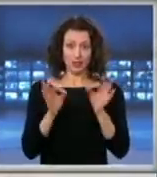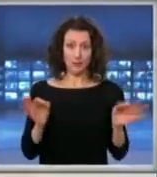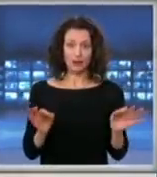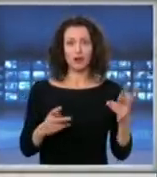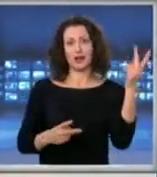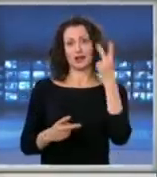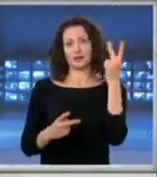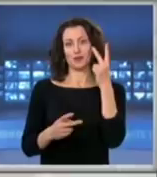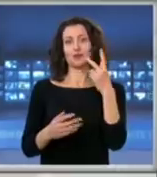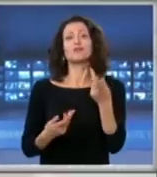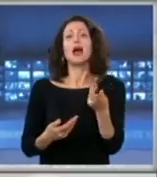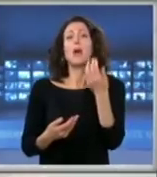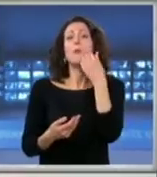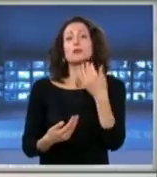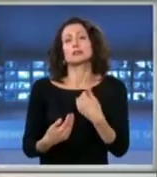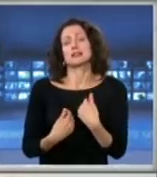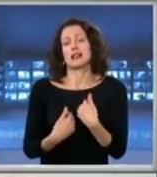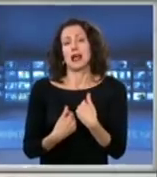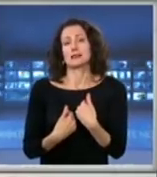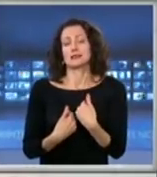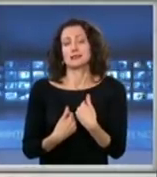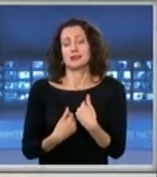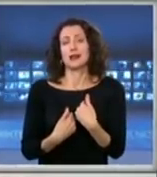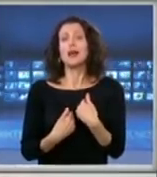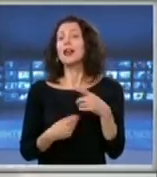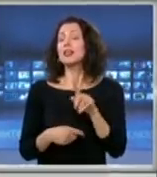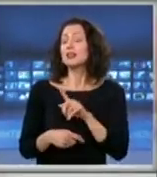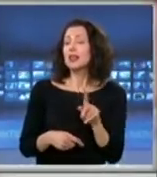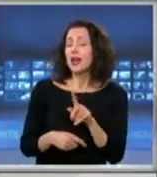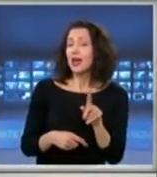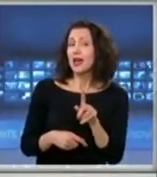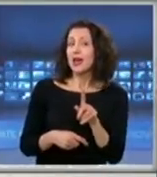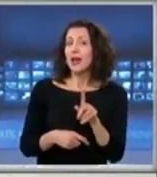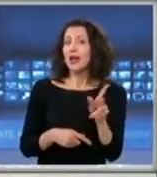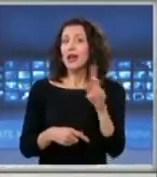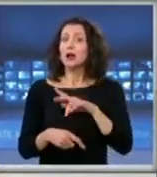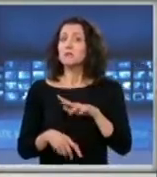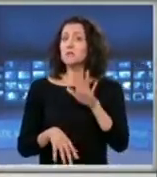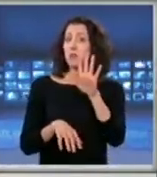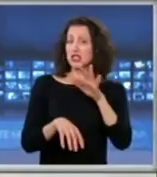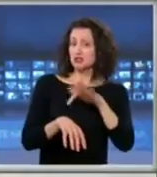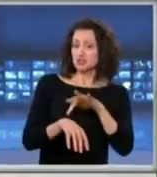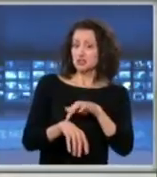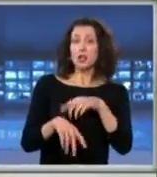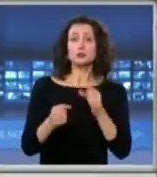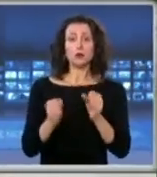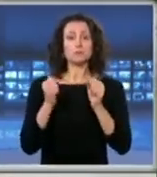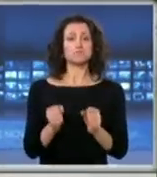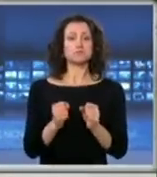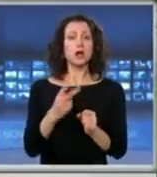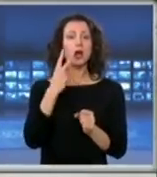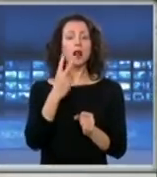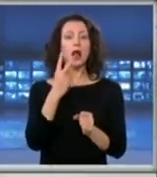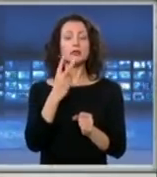е полза на нас. Не е като да застане в 5 часа е застанал човек от тук да